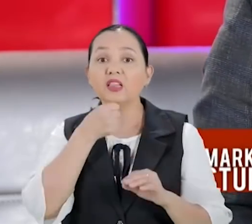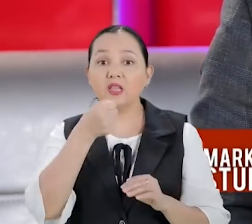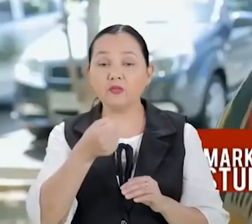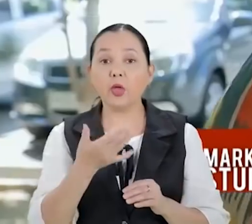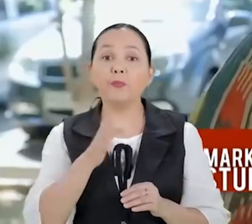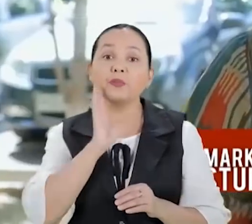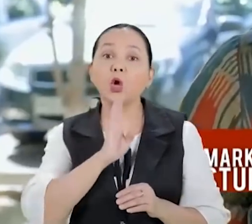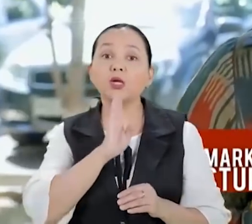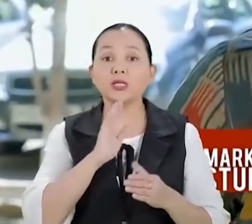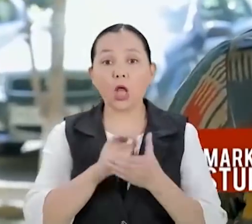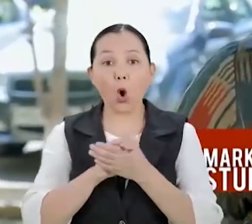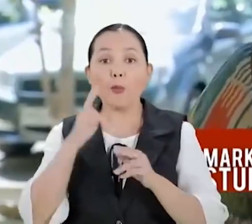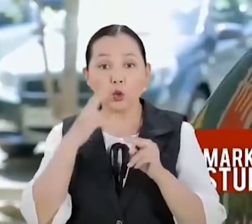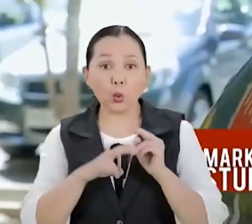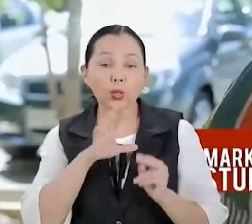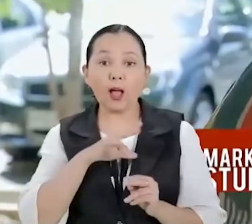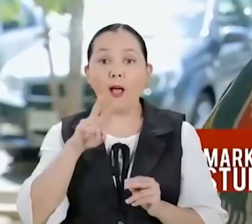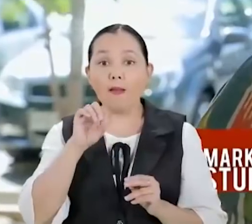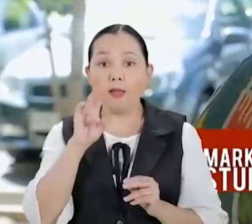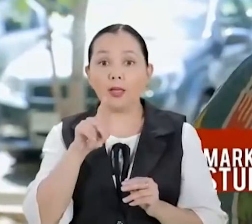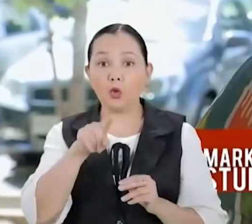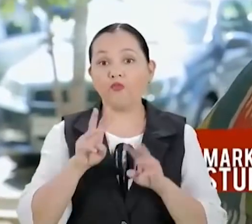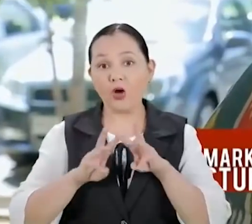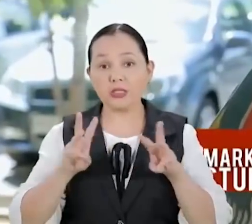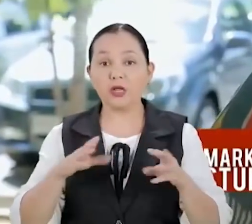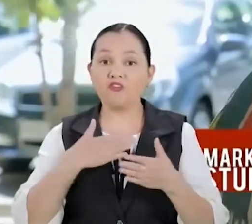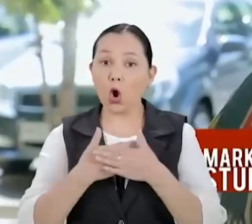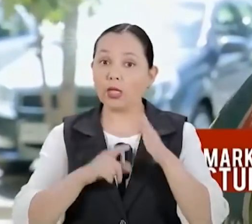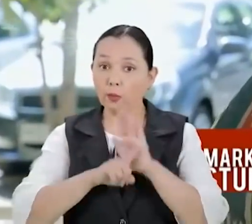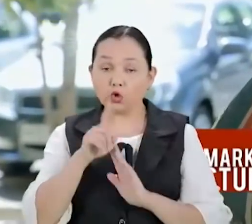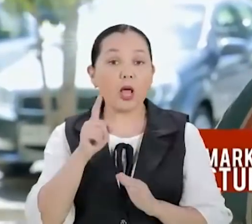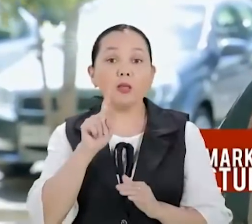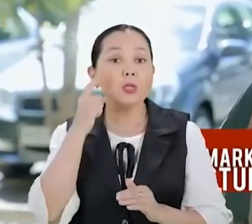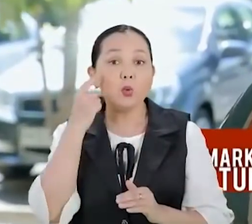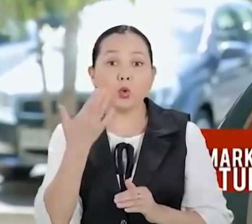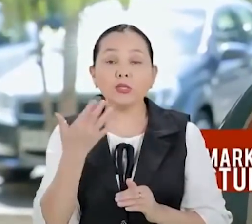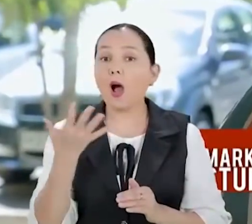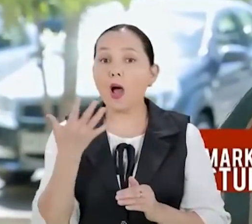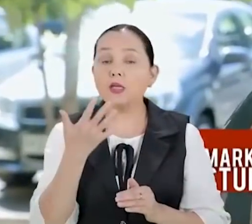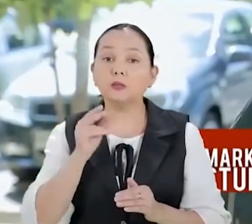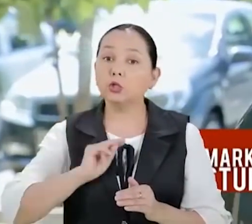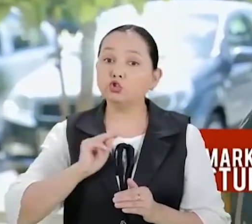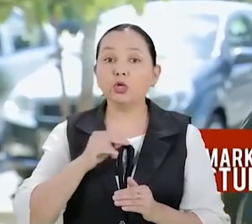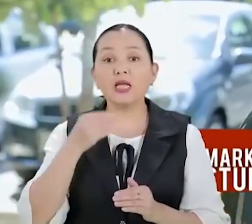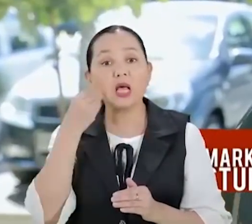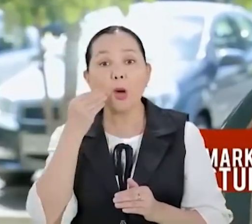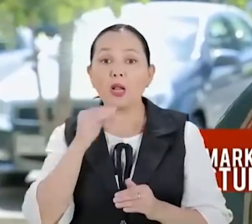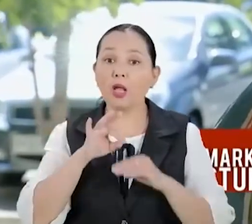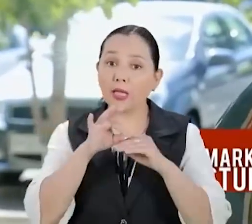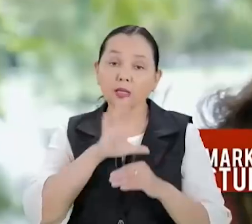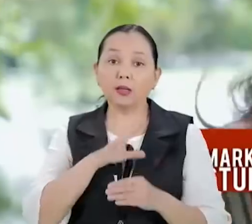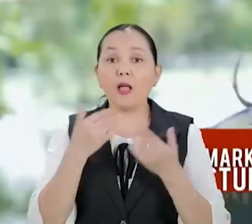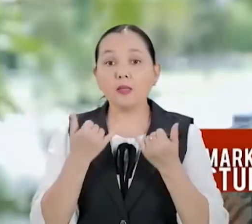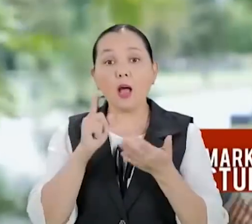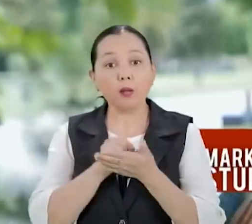intervyuda? Xotin-qizlar qo'mitasi tugatildi. Lekin o'sha bu vazirlik faoliyati boshlandi. Nima deb o'ylaysiz? Qaysi birida ishlar samaraliroq